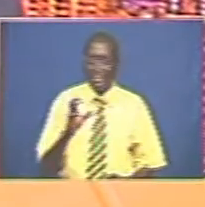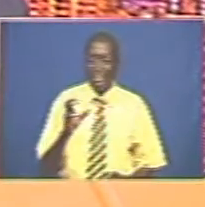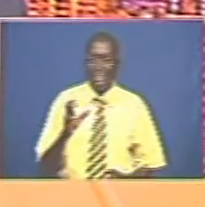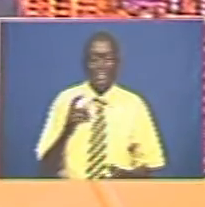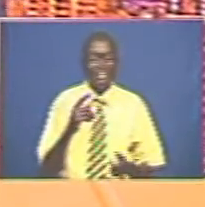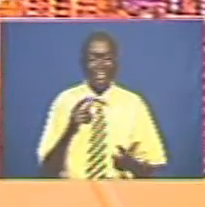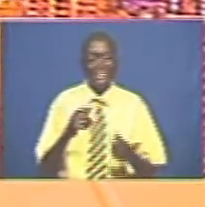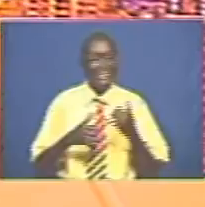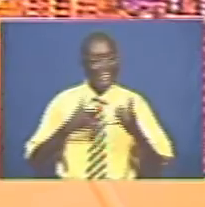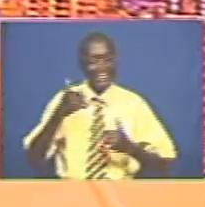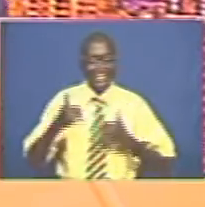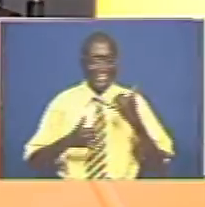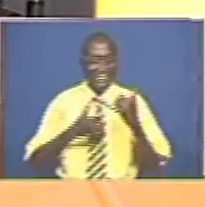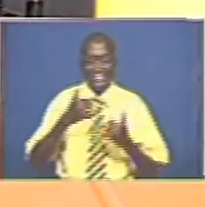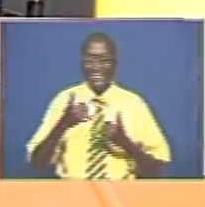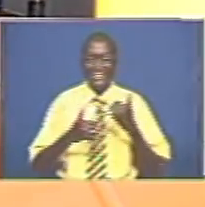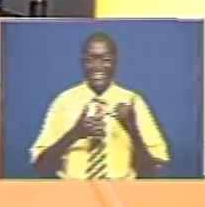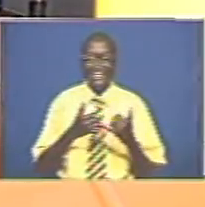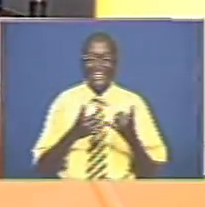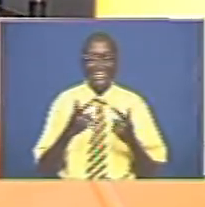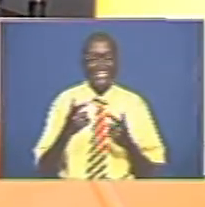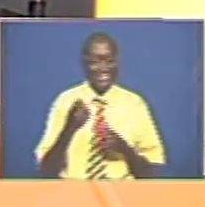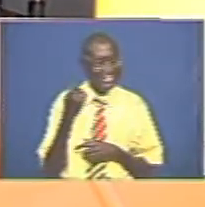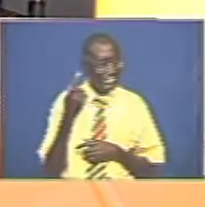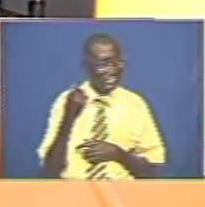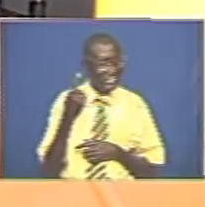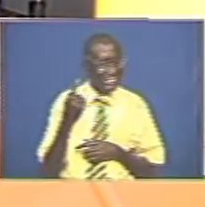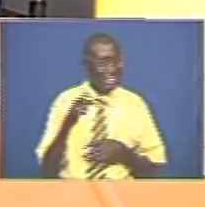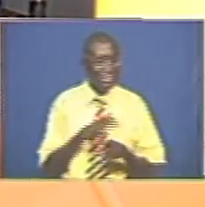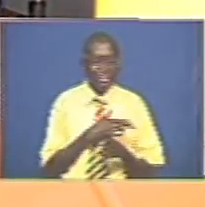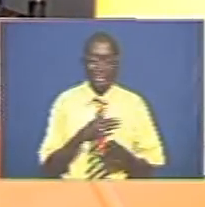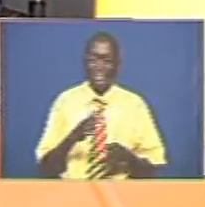unamungunya, ulikuwa unamungunya maneno yale. Naelewa hiyo lugha.